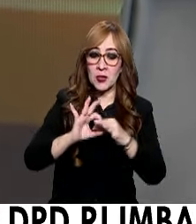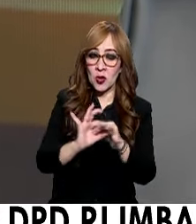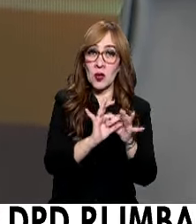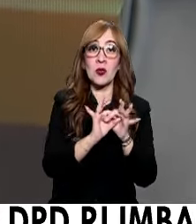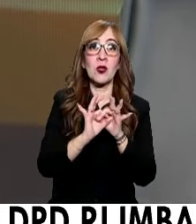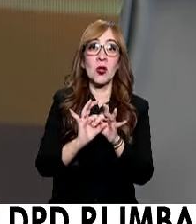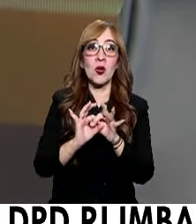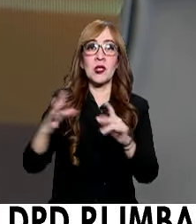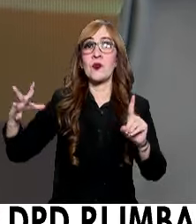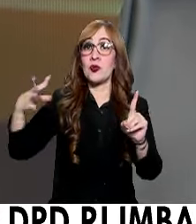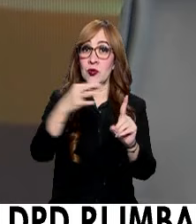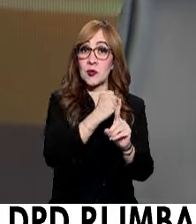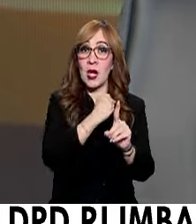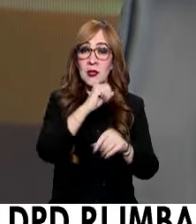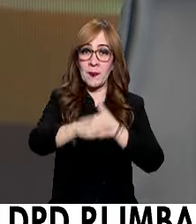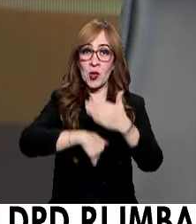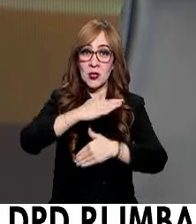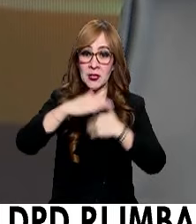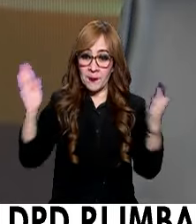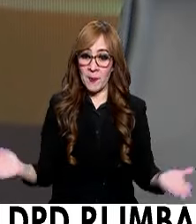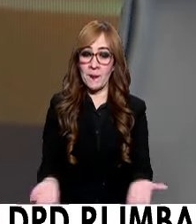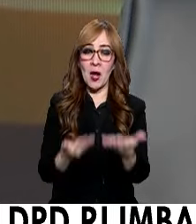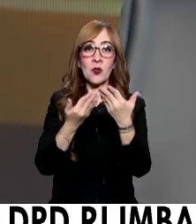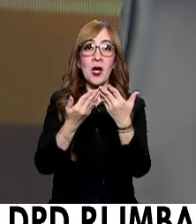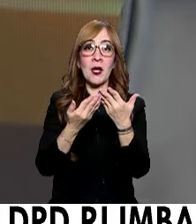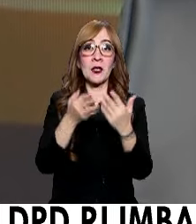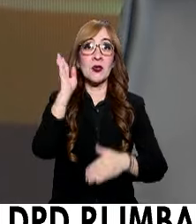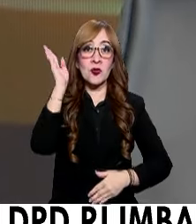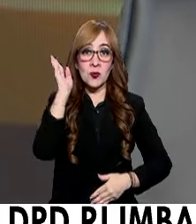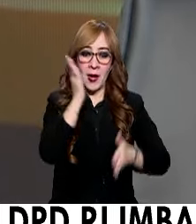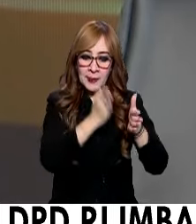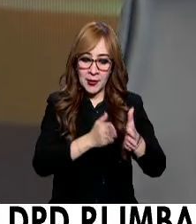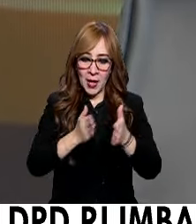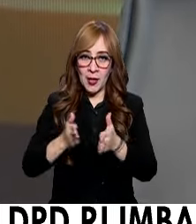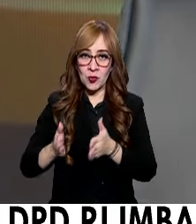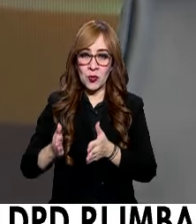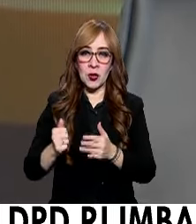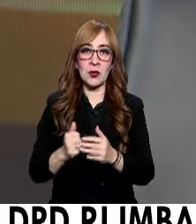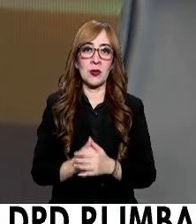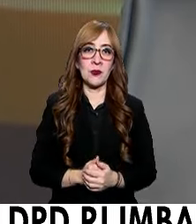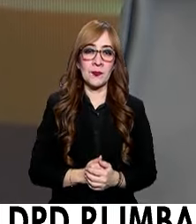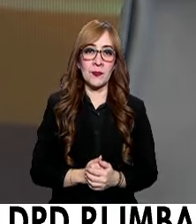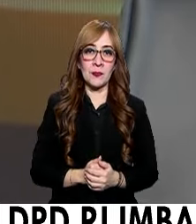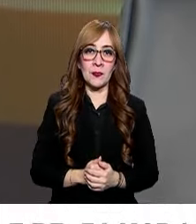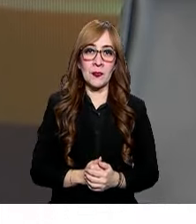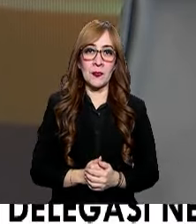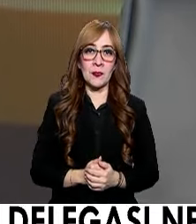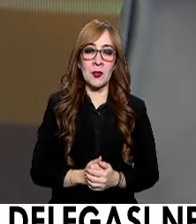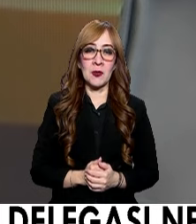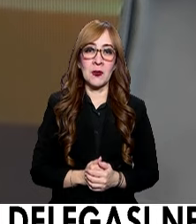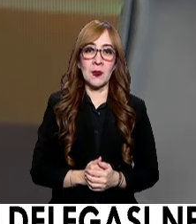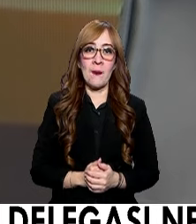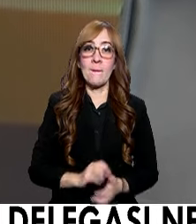akan kita wujudkan dalam proses pembangunan yang sudah tertata dalam ktim membangun baik itu di bidang apa